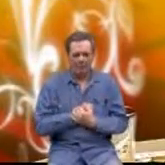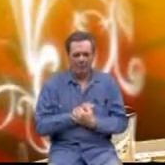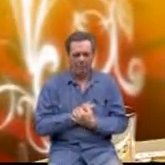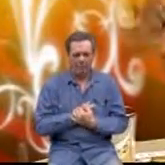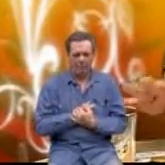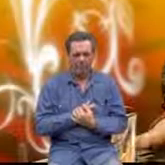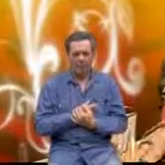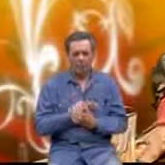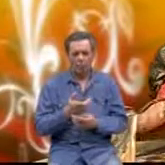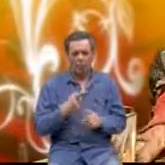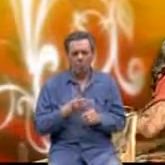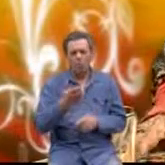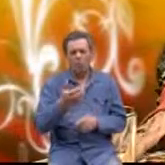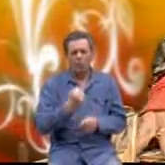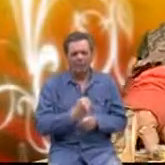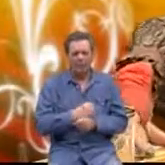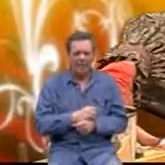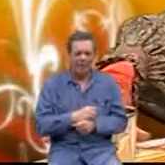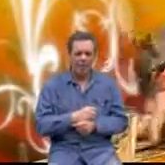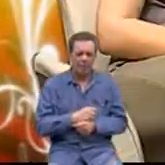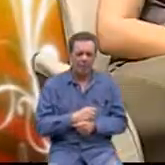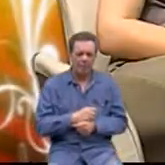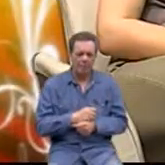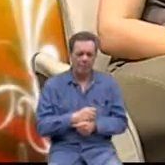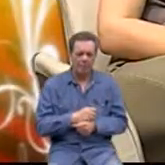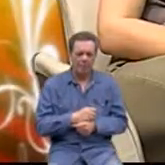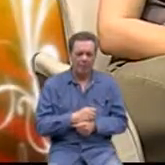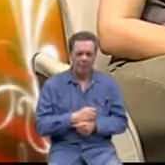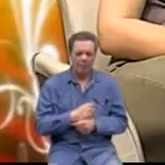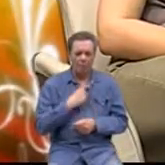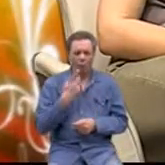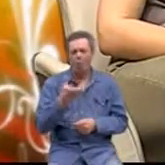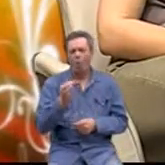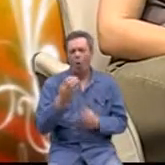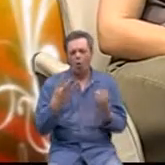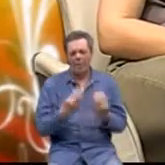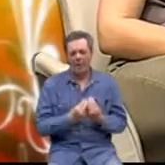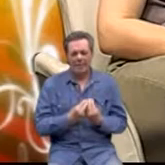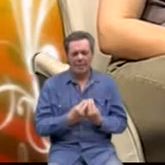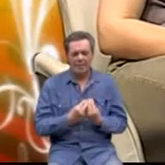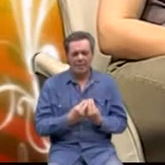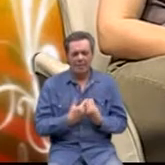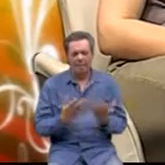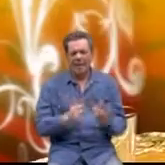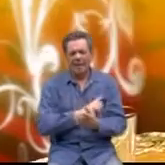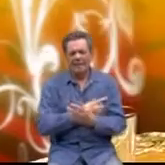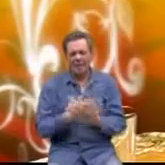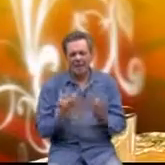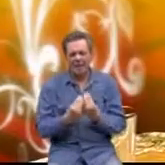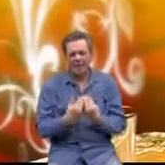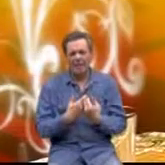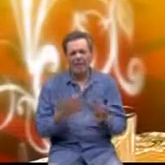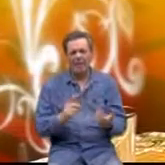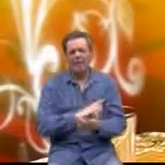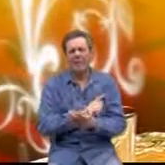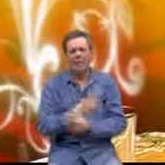plus ono što radite kroz sajam dobrosusjedstva. Znači, govorimo o zajednici. Velika, snažna zajednica je veliki,